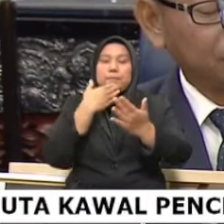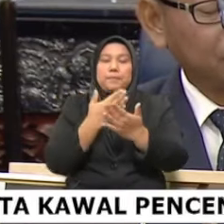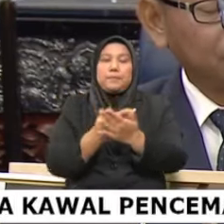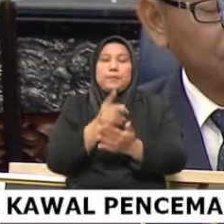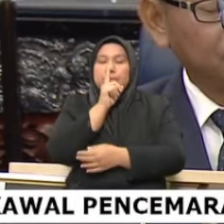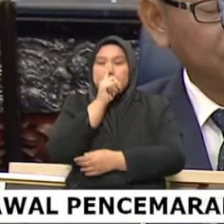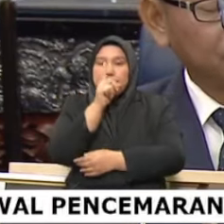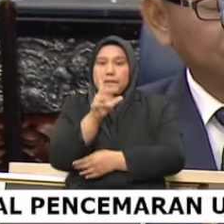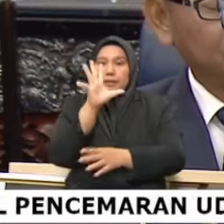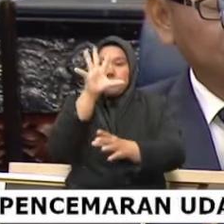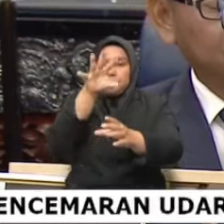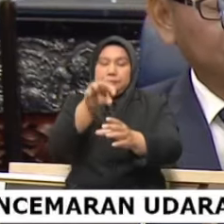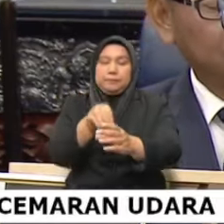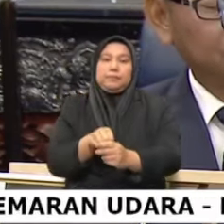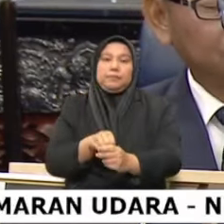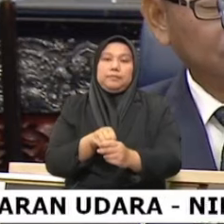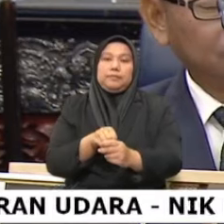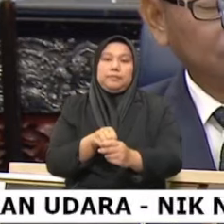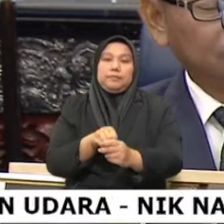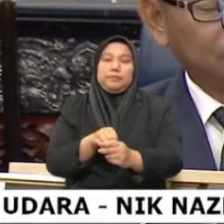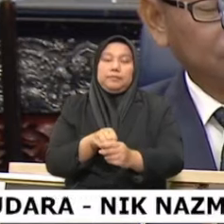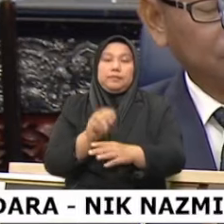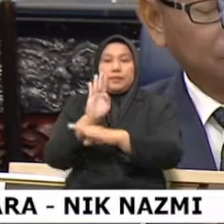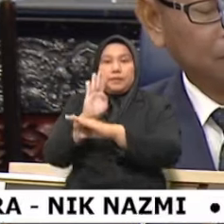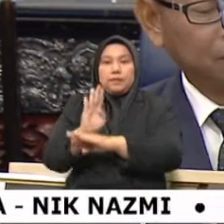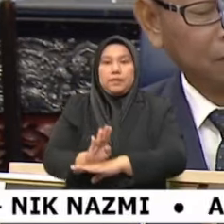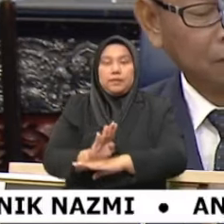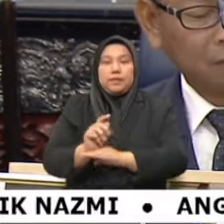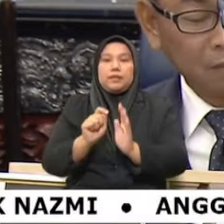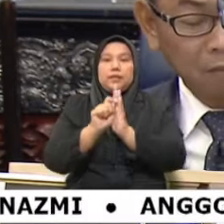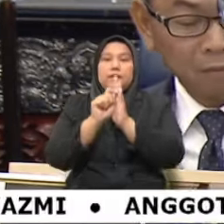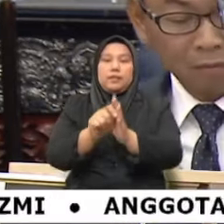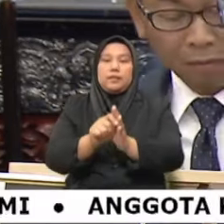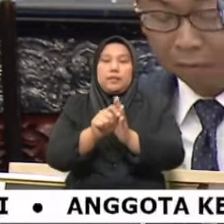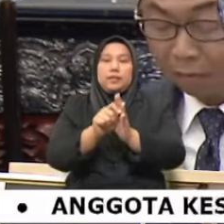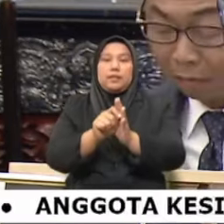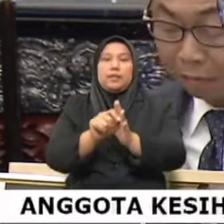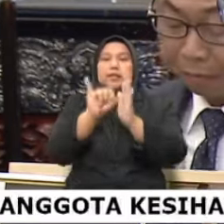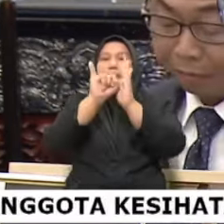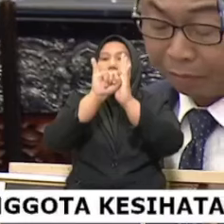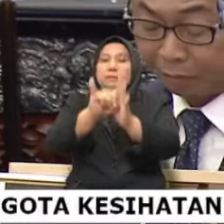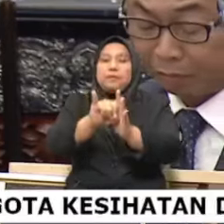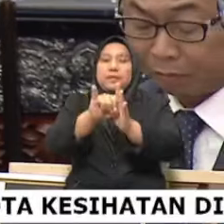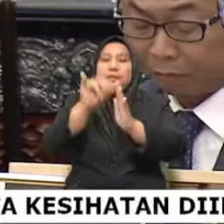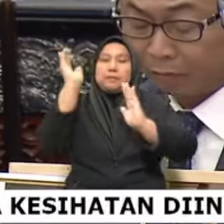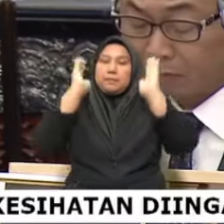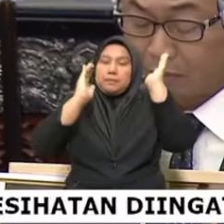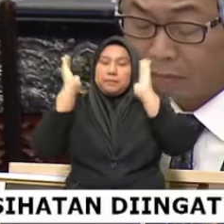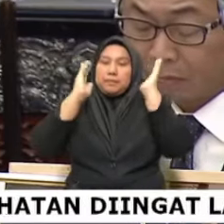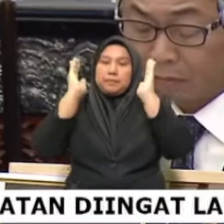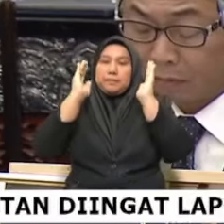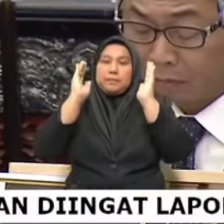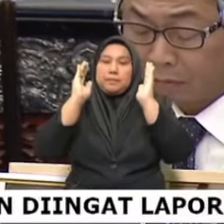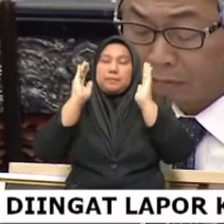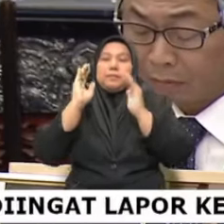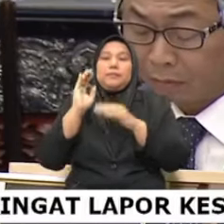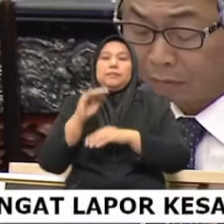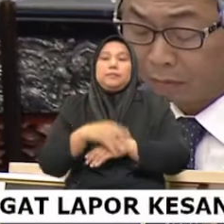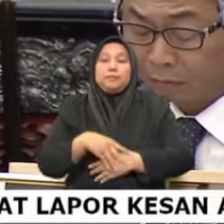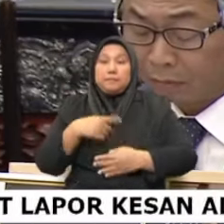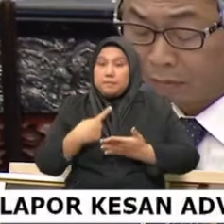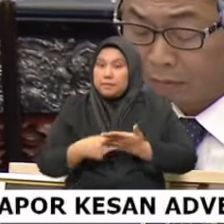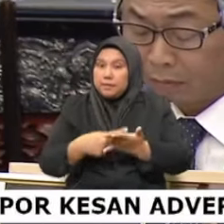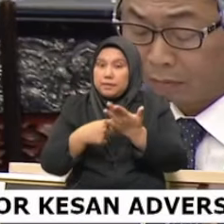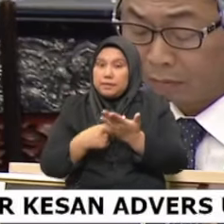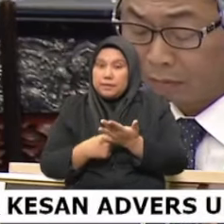memastikan inklusiviti serta kebudayaan sebagai tanda identiti negara. MOTEC komited untuk membincang dan